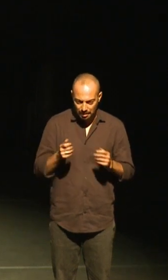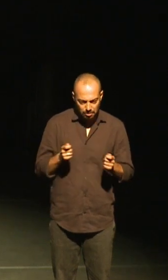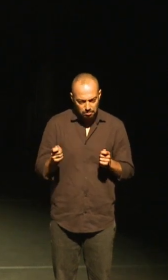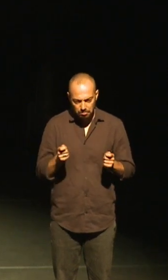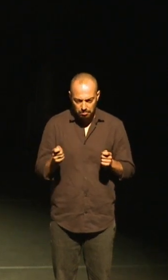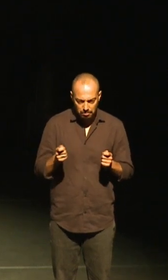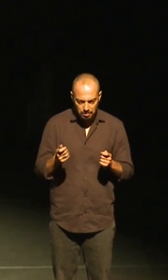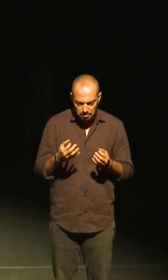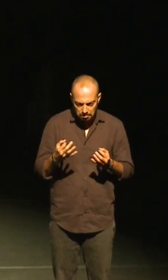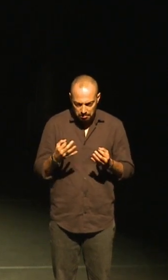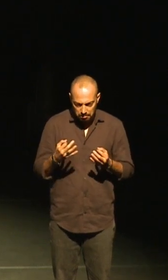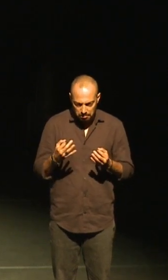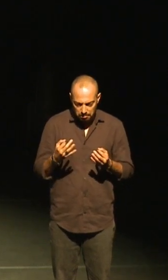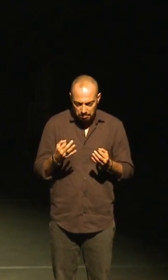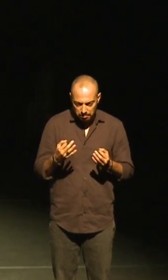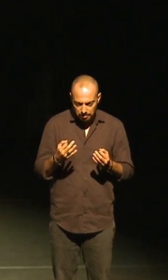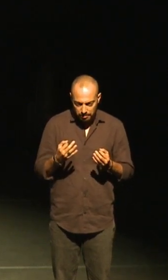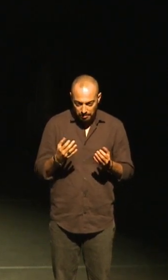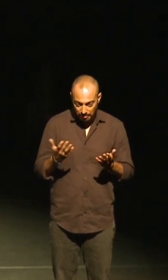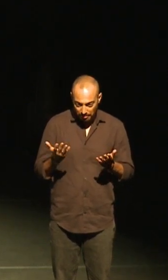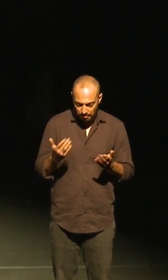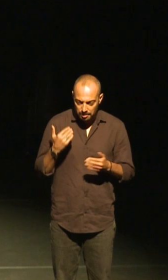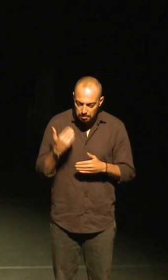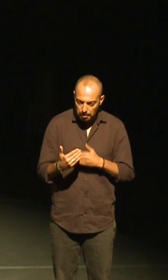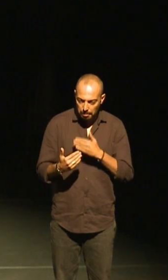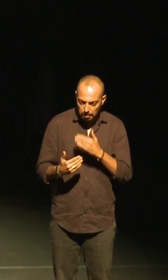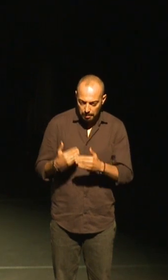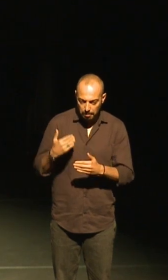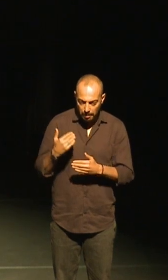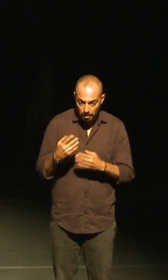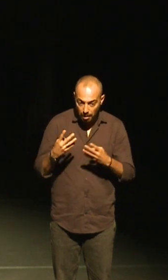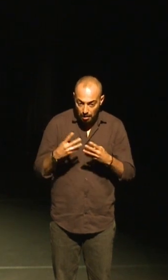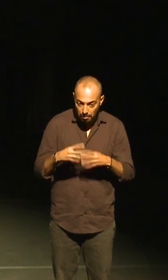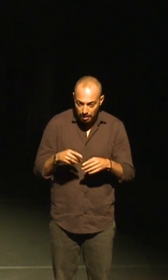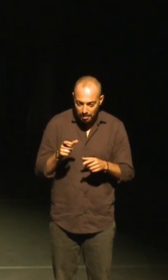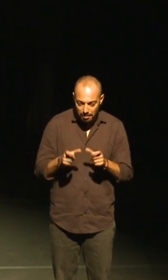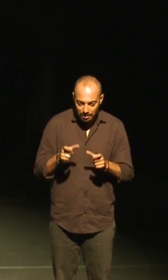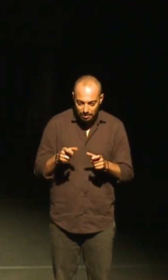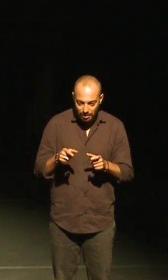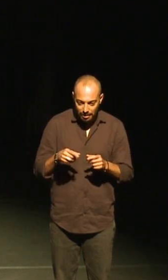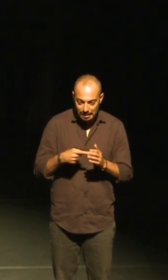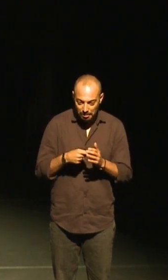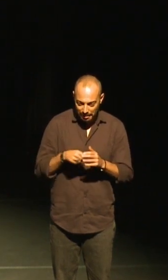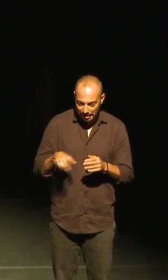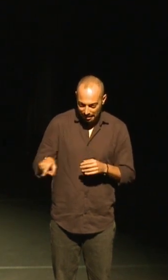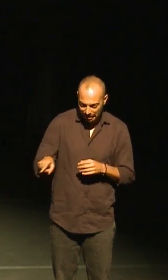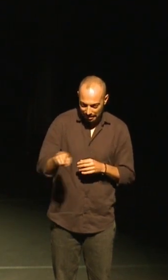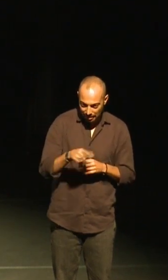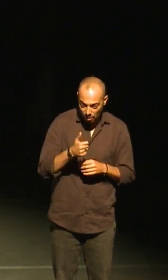in quell'ottica faccio crescere il mio capitale umano quindi faccio crescere le mie persone